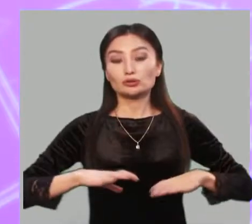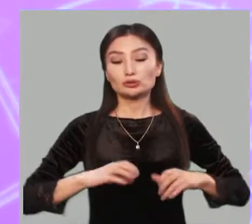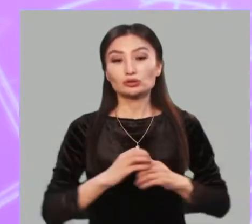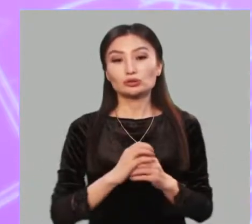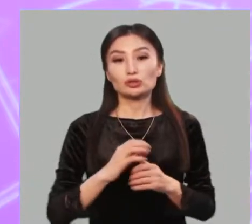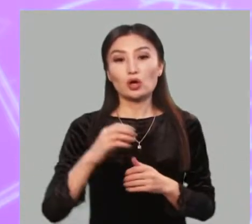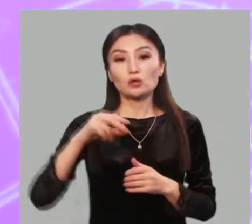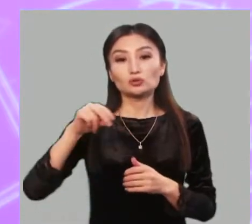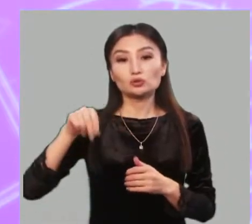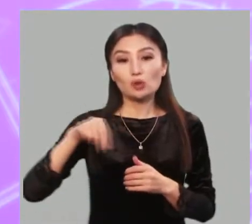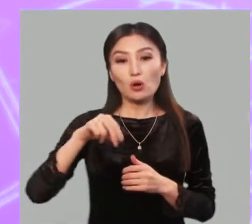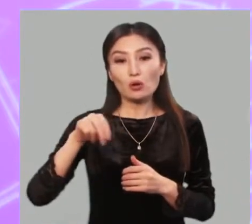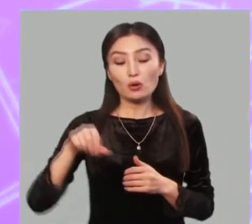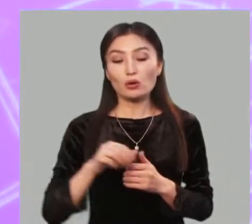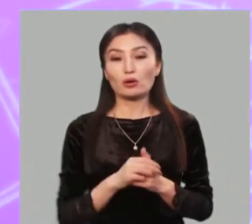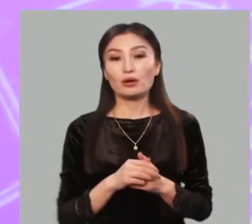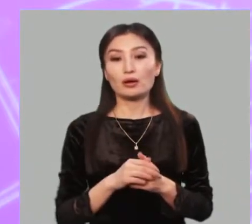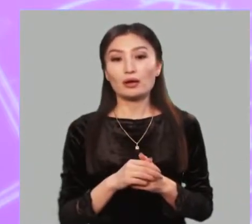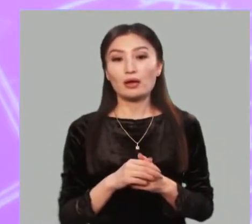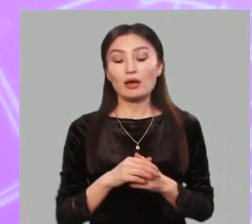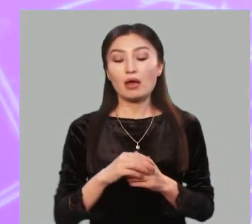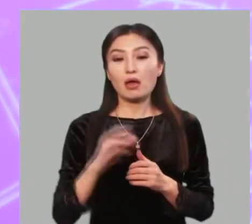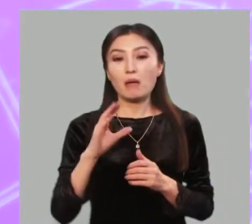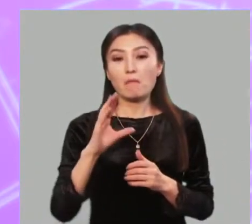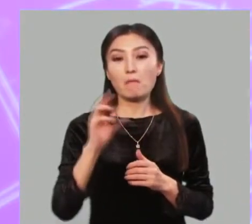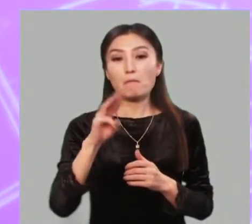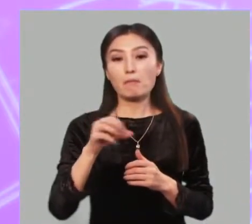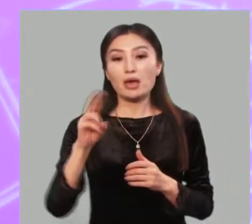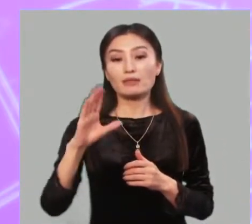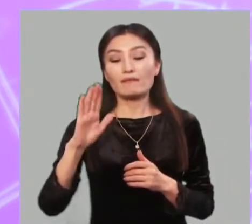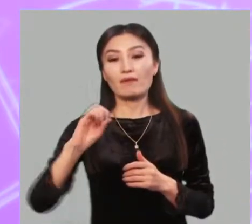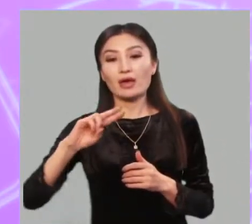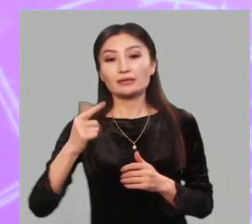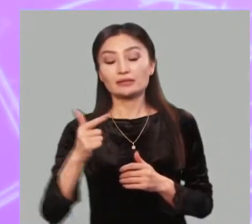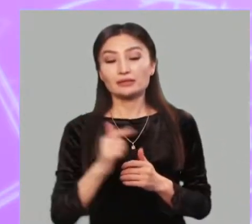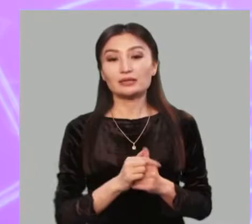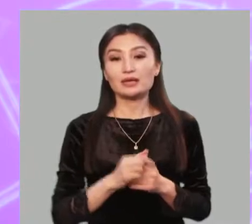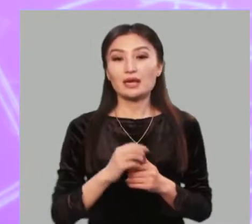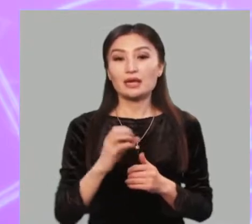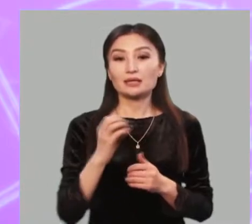Конь, соль, медведь,